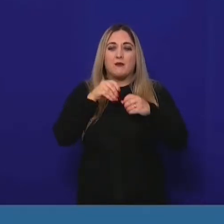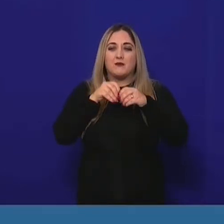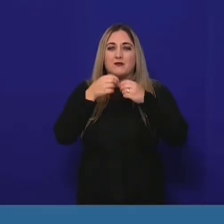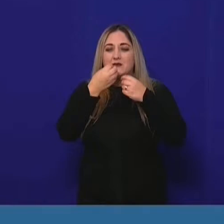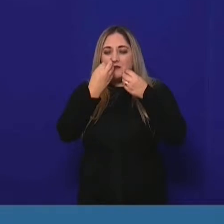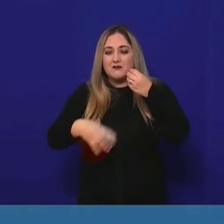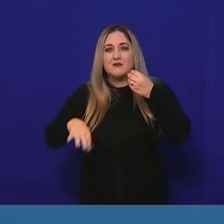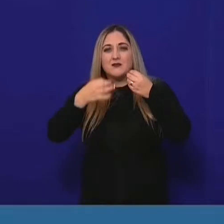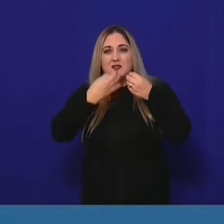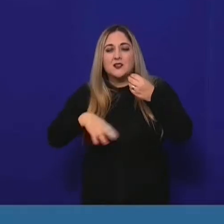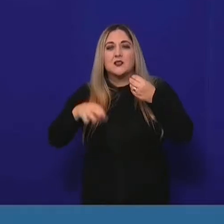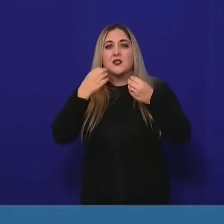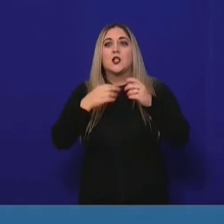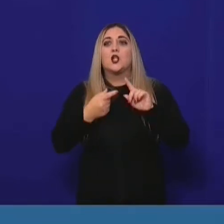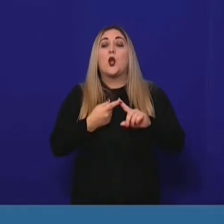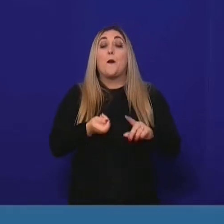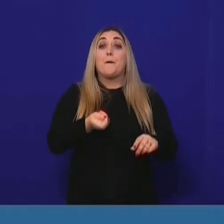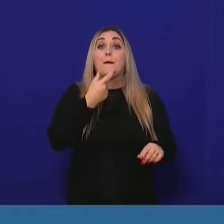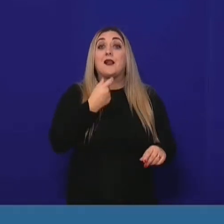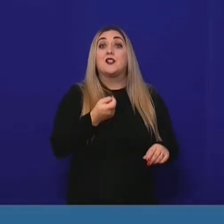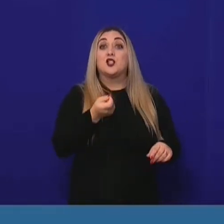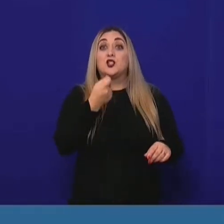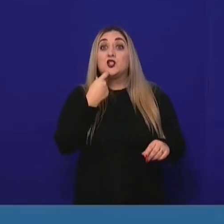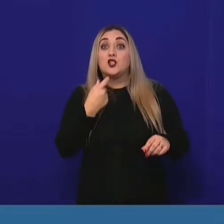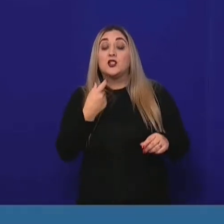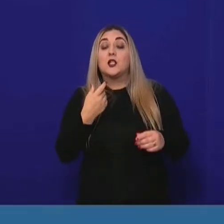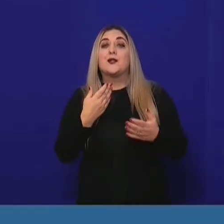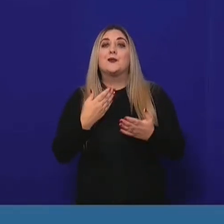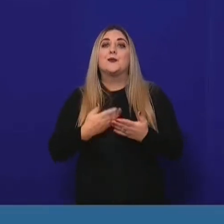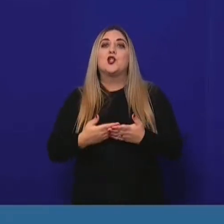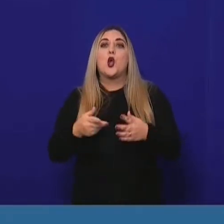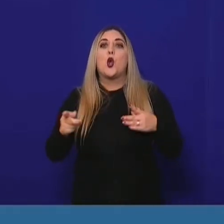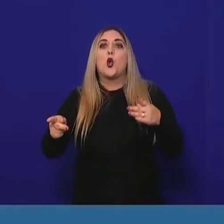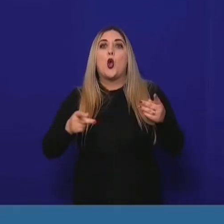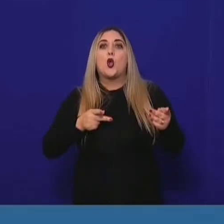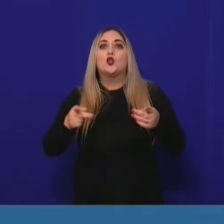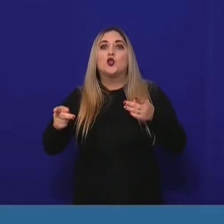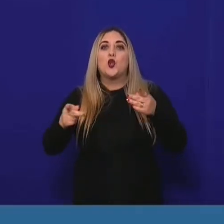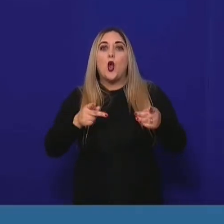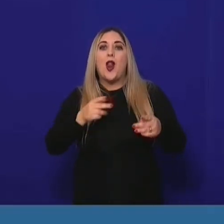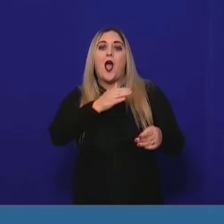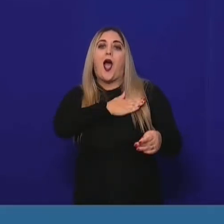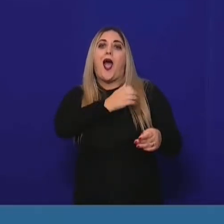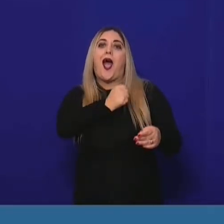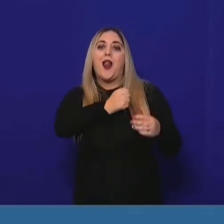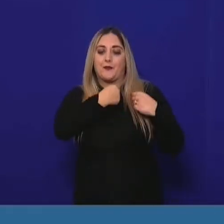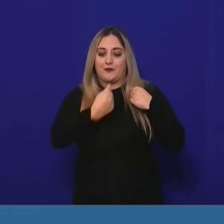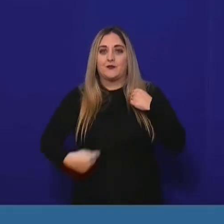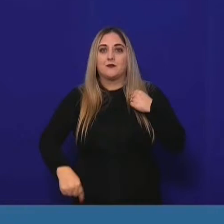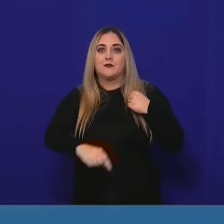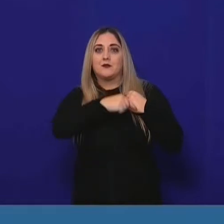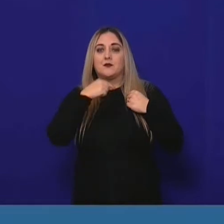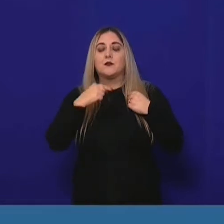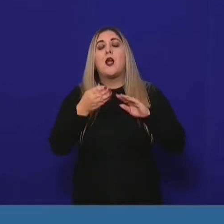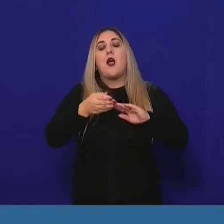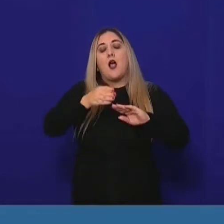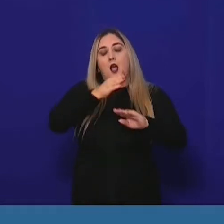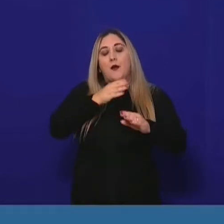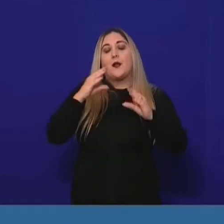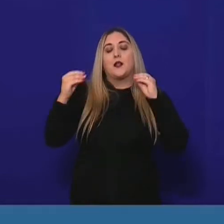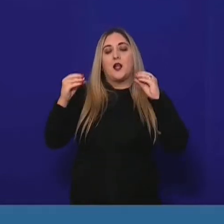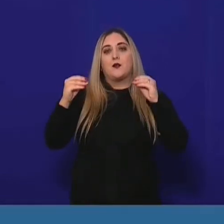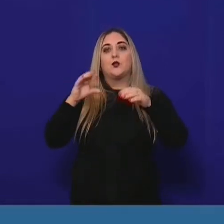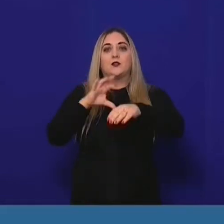inkella jieħdu l-mediċini minħabba biex inti tnaqqas it-trombosi, importanti wkoll ikellmu lit-tabib tagħhom